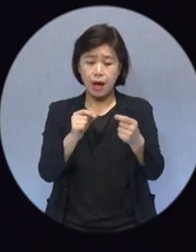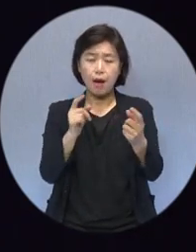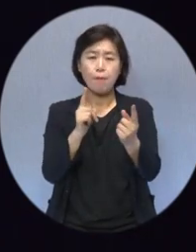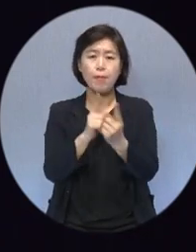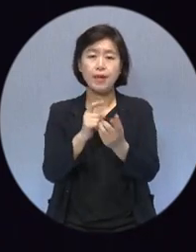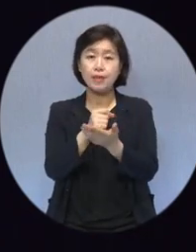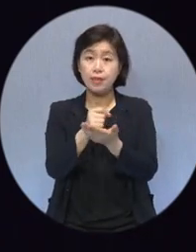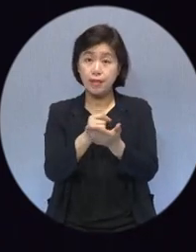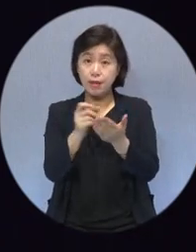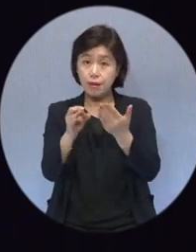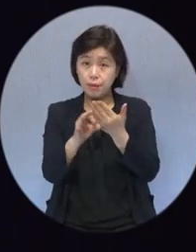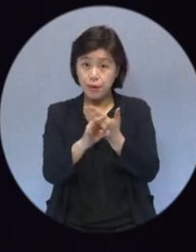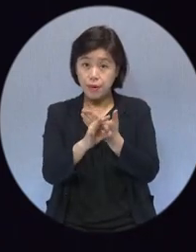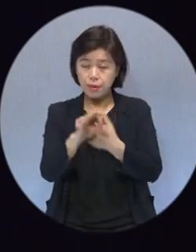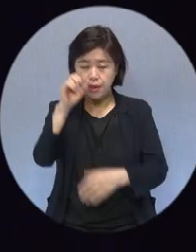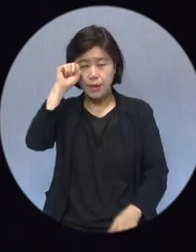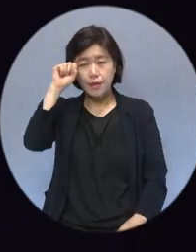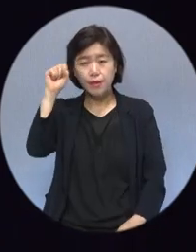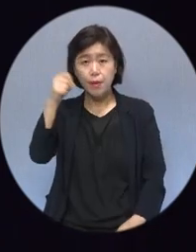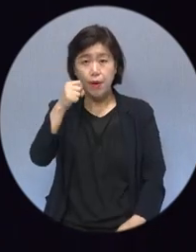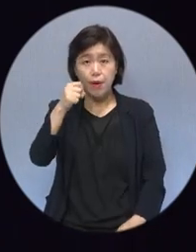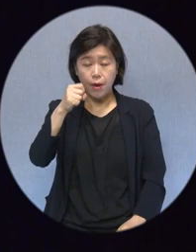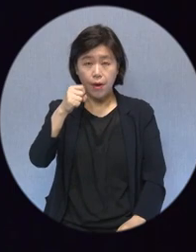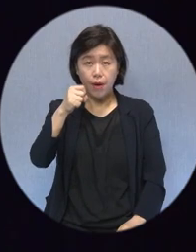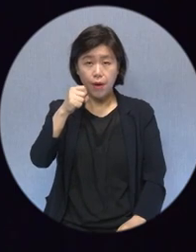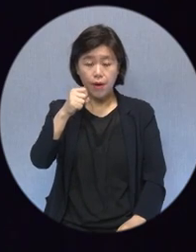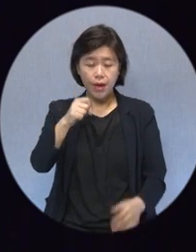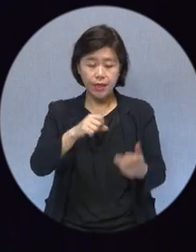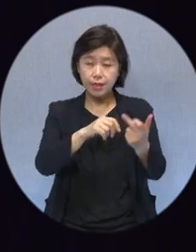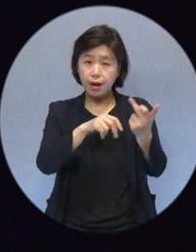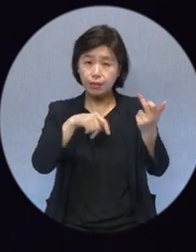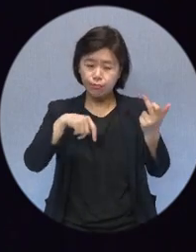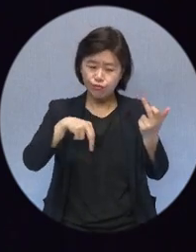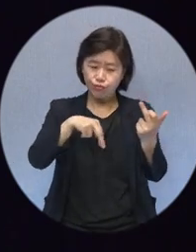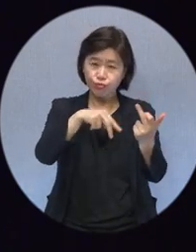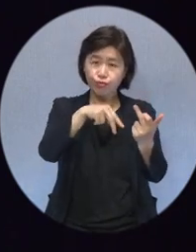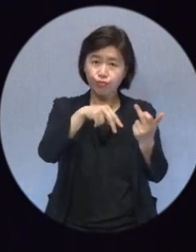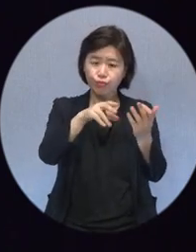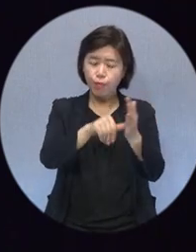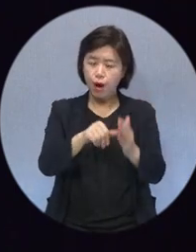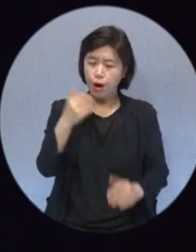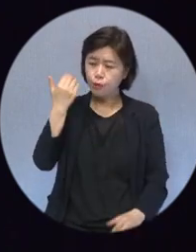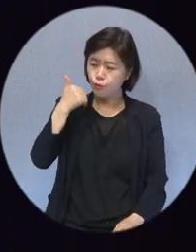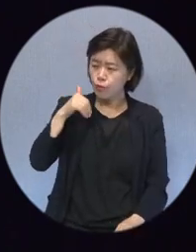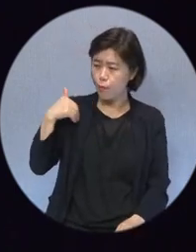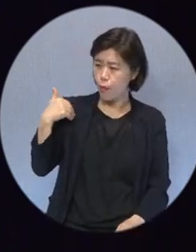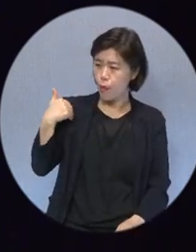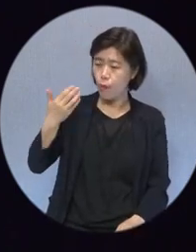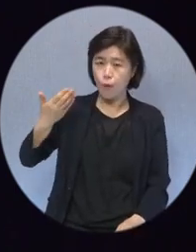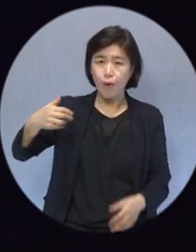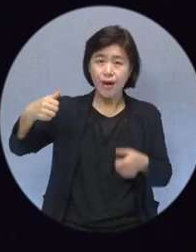새벽 약수터를 지나가다 누군지 모르면서 인사하게 되리.